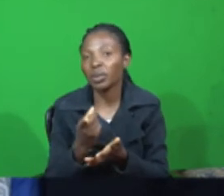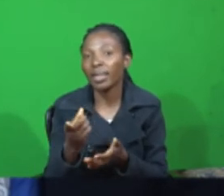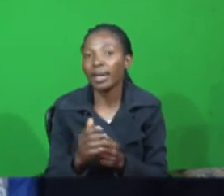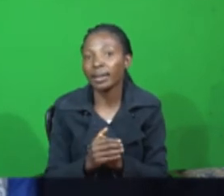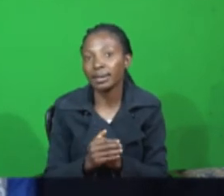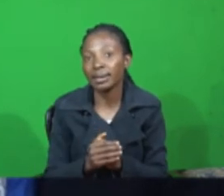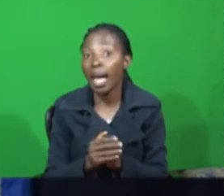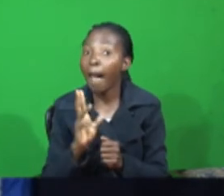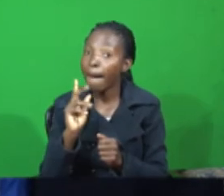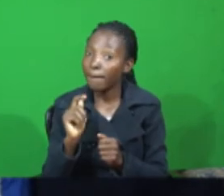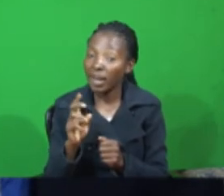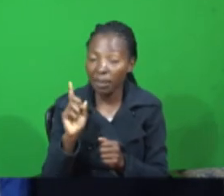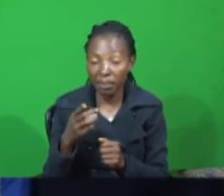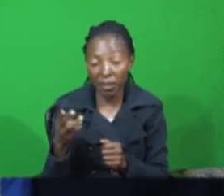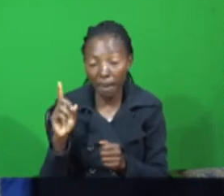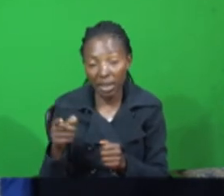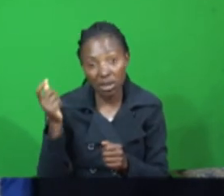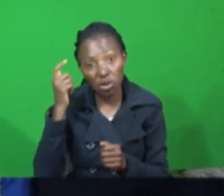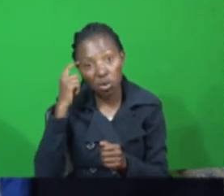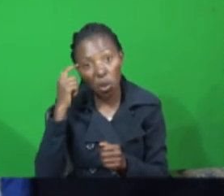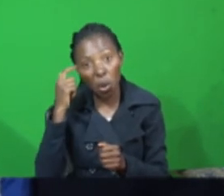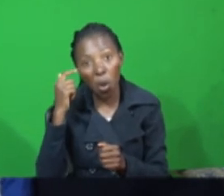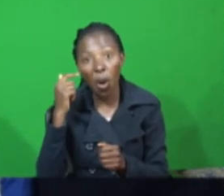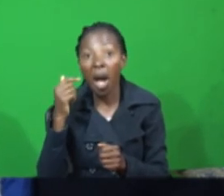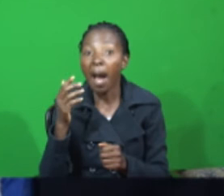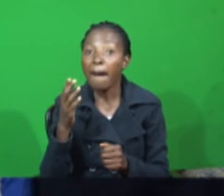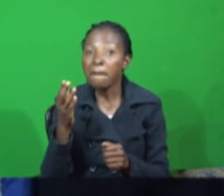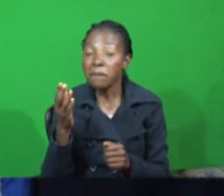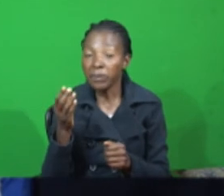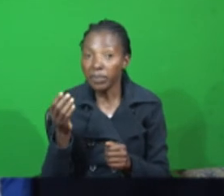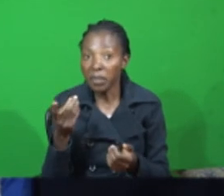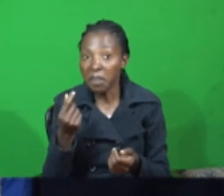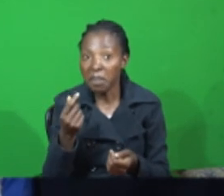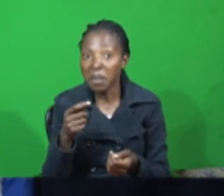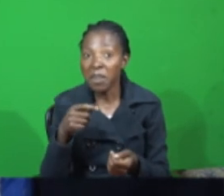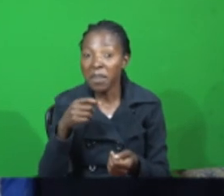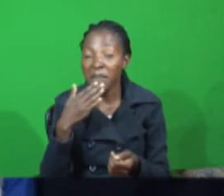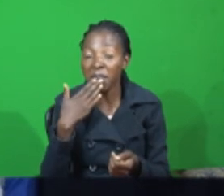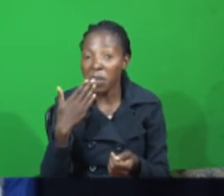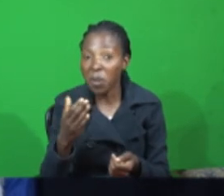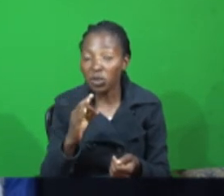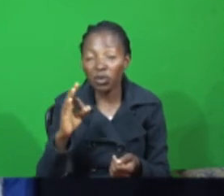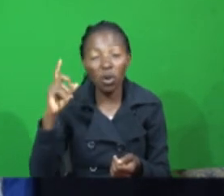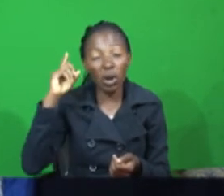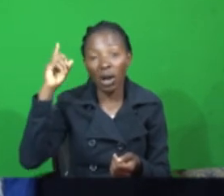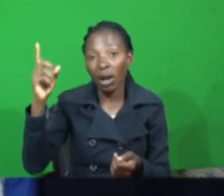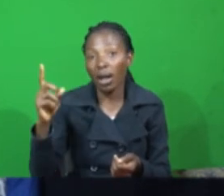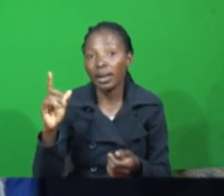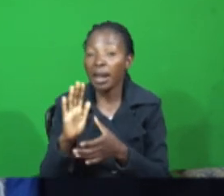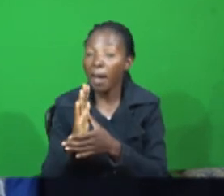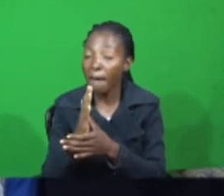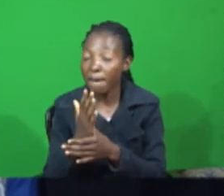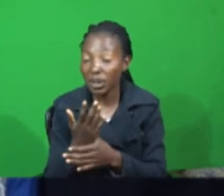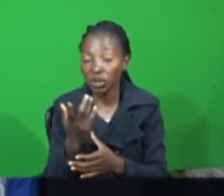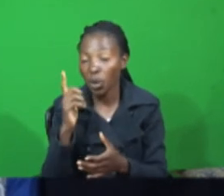Asi izo zo manjeva anufa na uzo watu vaninga vane chikwere tina mwari. Alright. Ehe. Nekuti kana